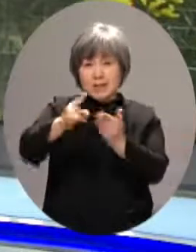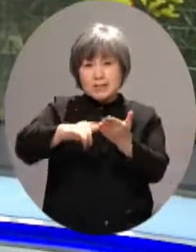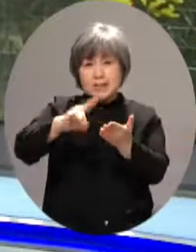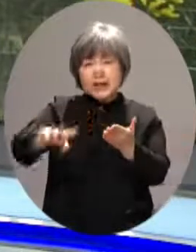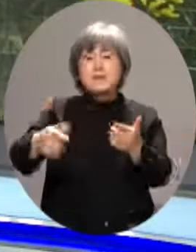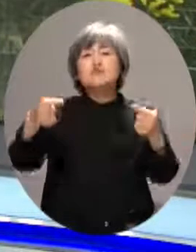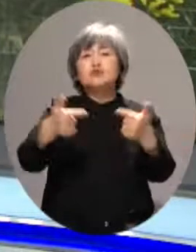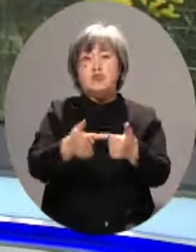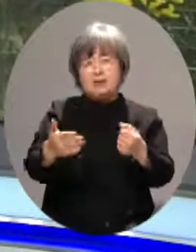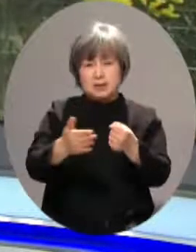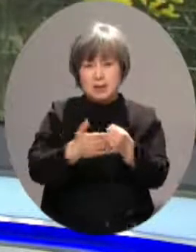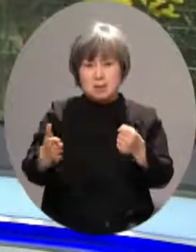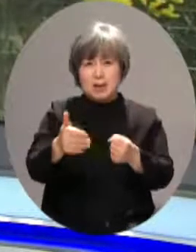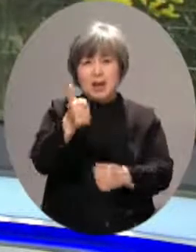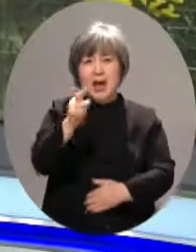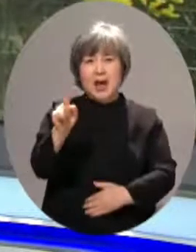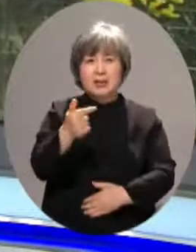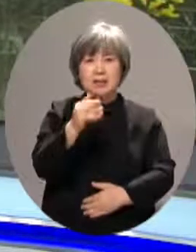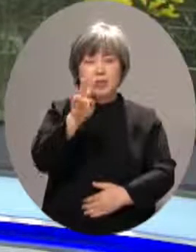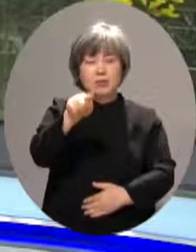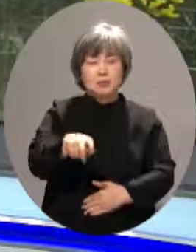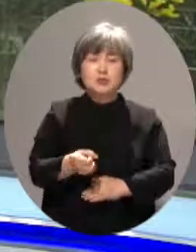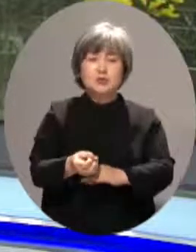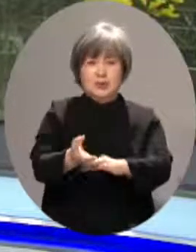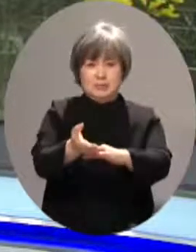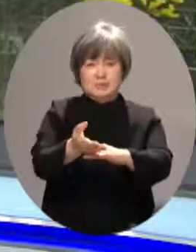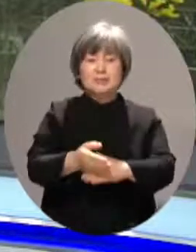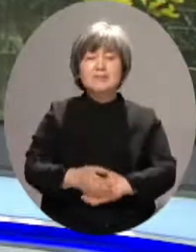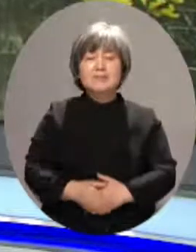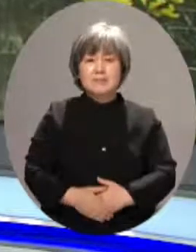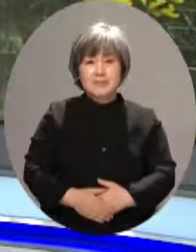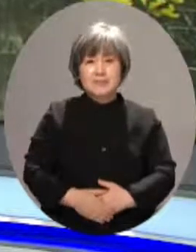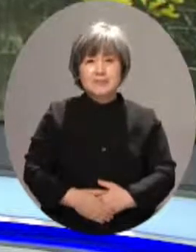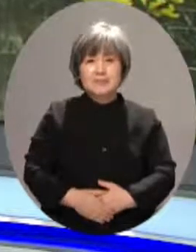줬기 때문이라고 하는데요 한번 쓱 이자가 자세하게 전해드리겠습니다